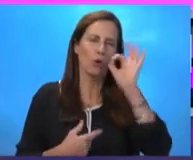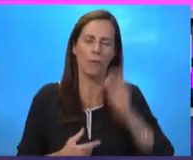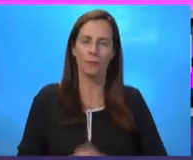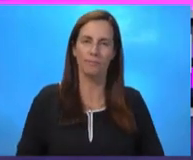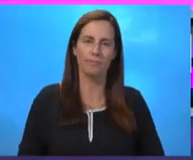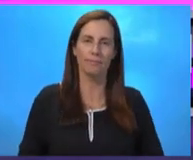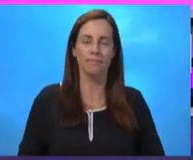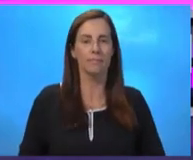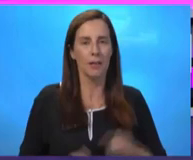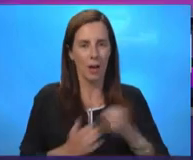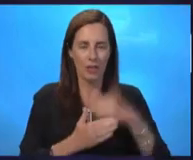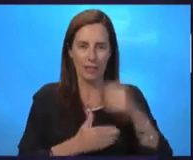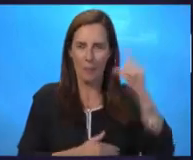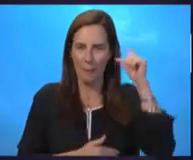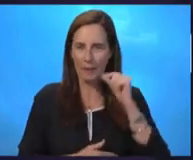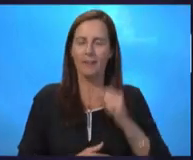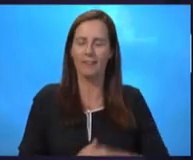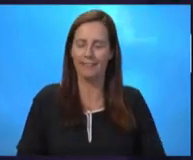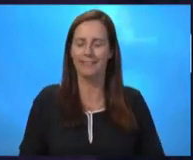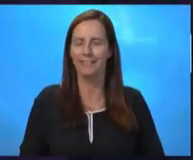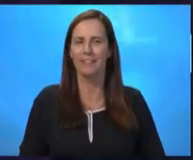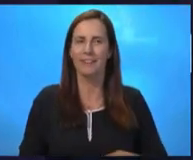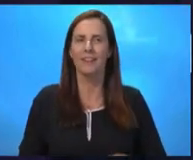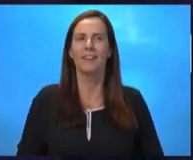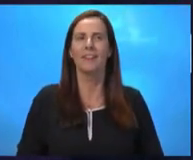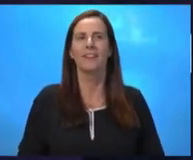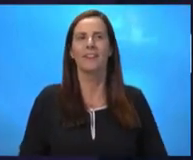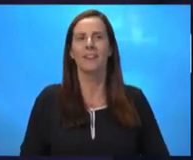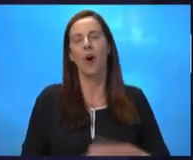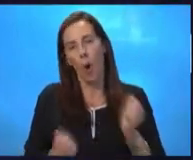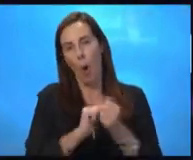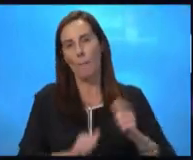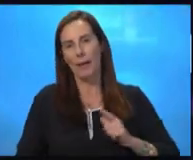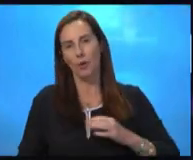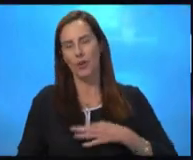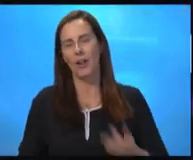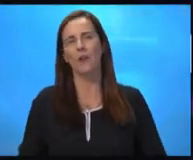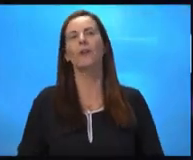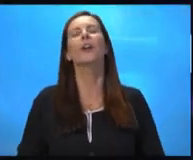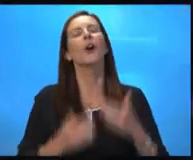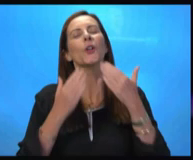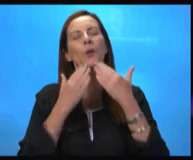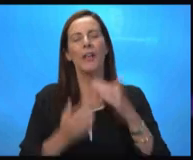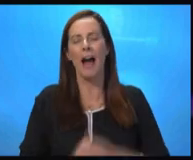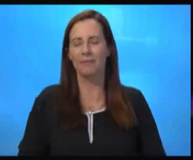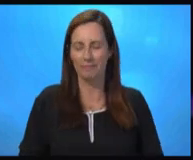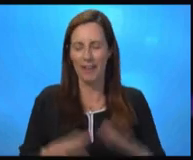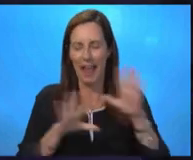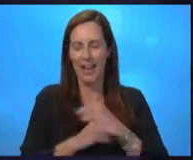עד שתיגמר הבטריה. עד שתיגמר הבטריה. אפשר להסתכל על זה גם ככה. או הפרטיות שלנו. זה כבר מאחורינו. תודה רבה, מיכל שטיין, לילה טוב. לילה